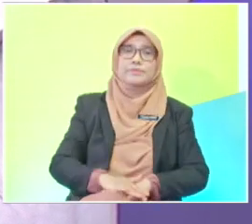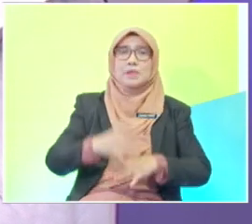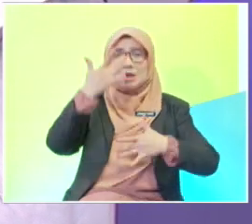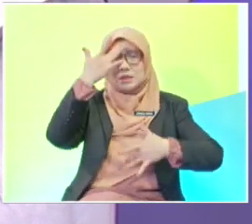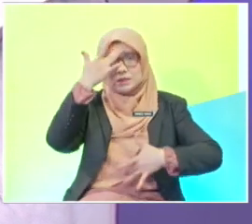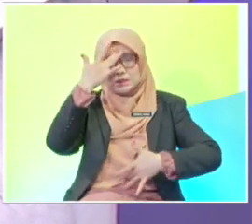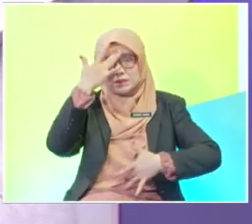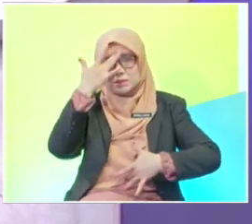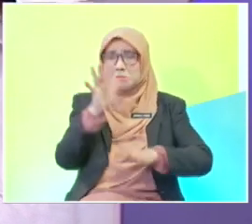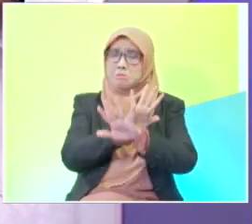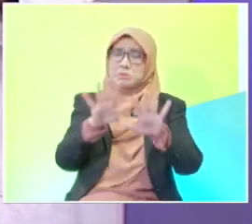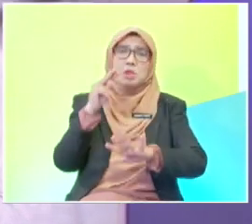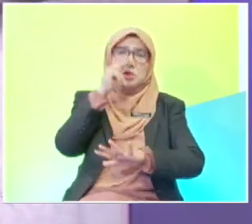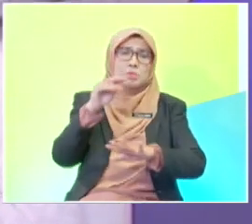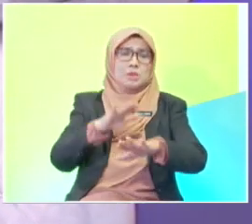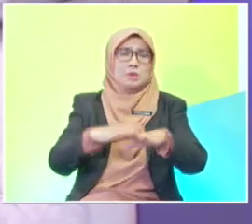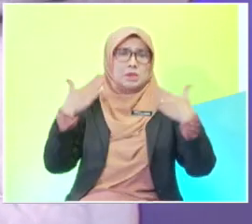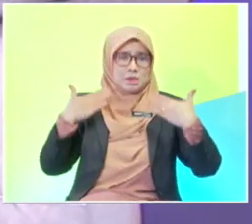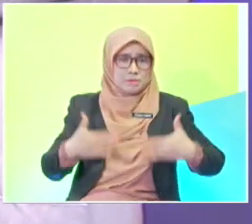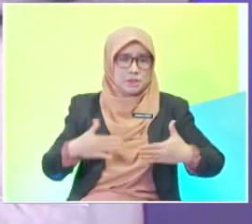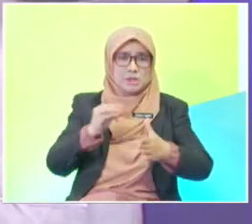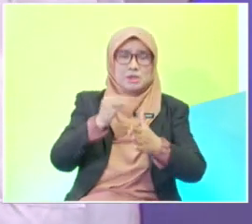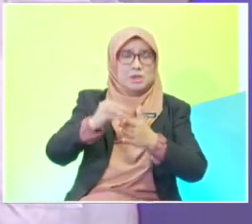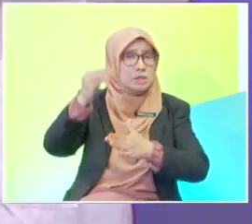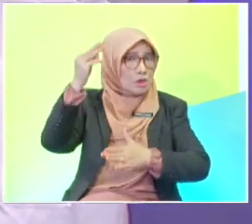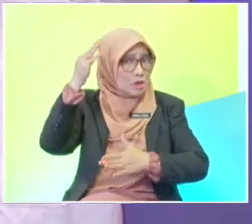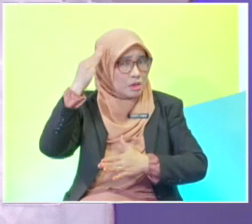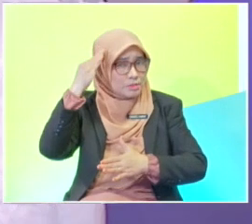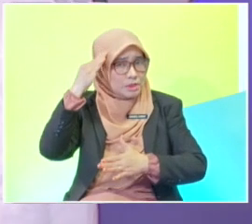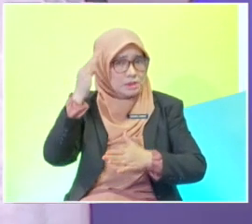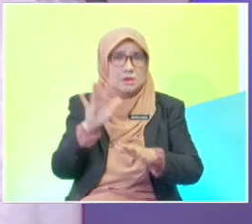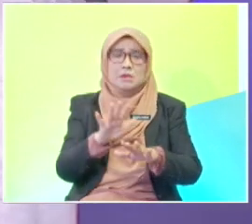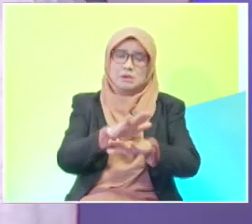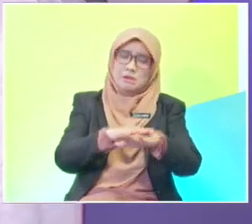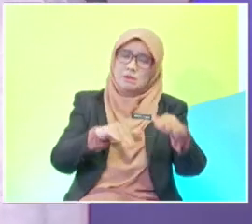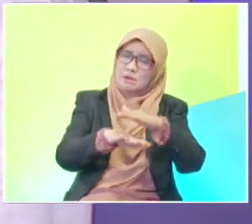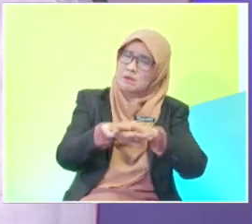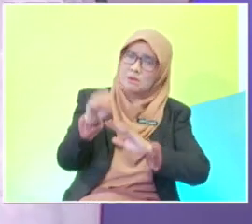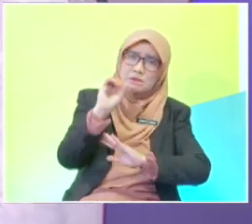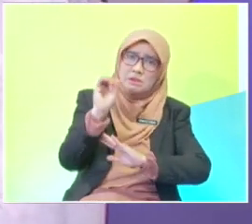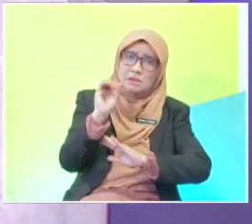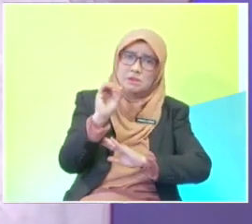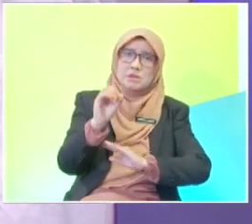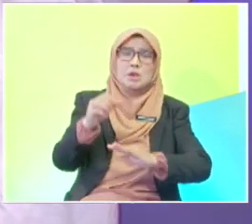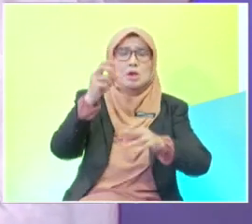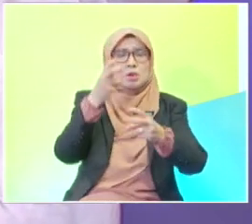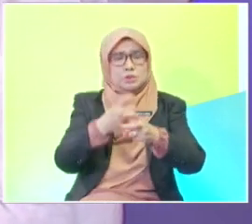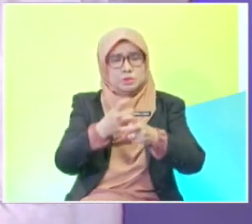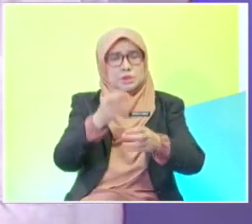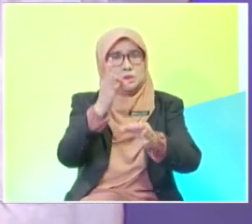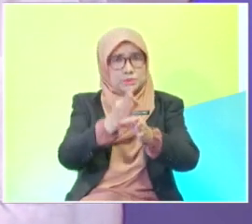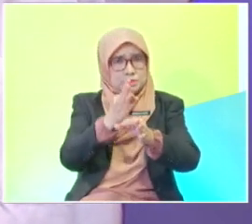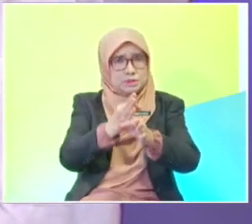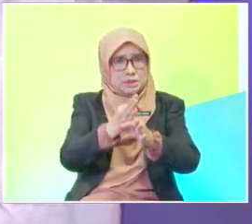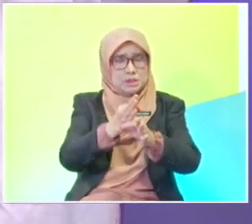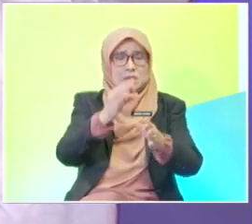keadaan yang tidak normal pada badan atau minda yang menyebabkan ketidakselesaan, sukar berfungsi atau memberi tekanan kepada